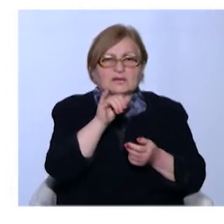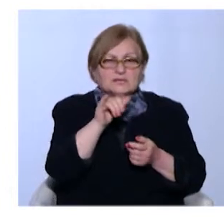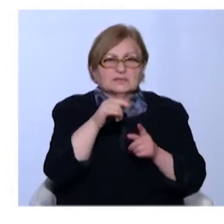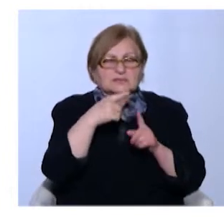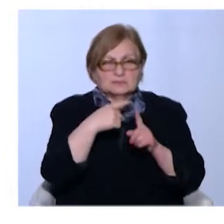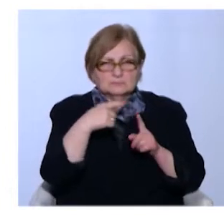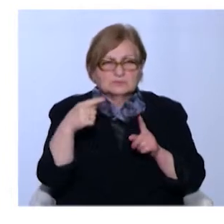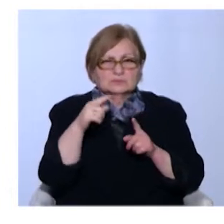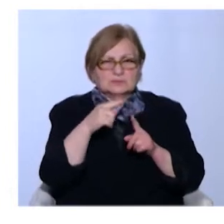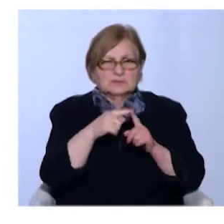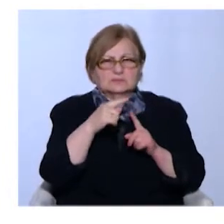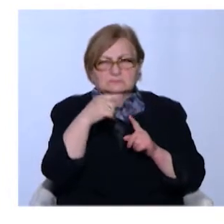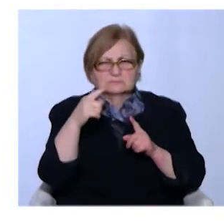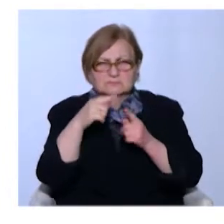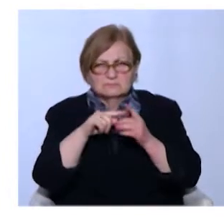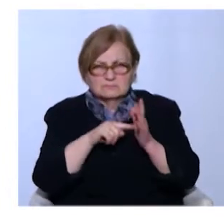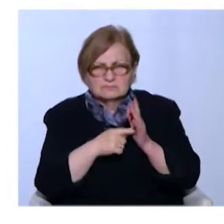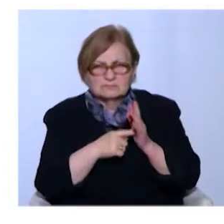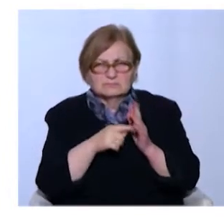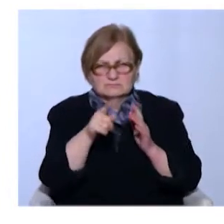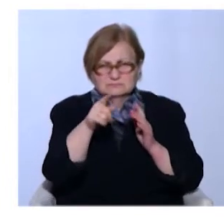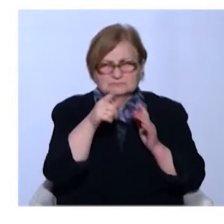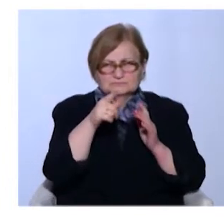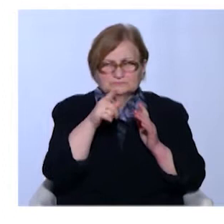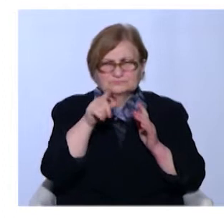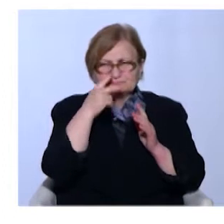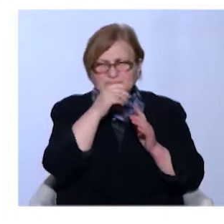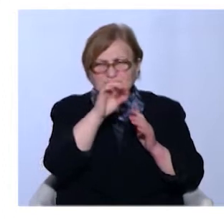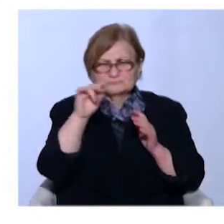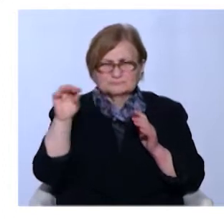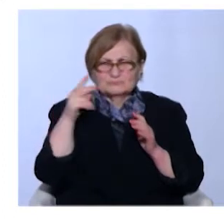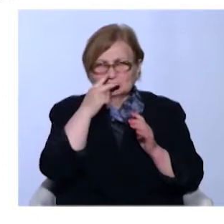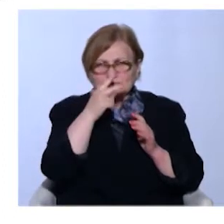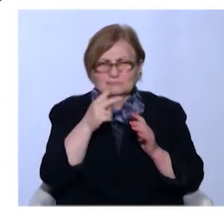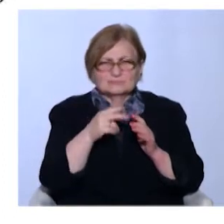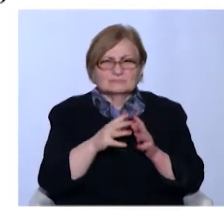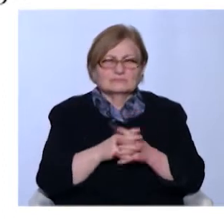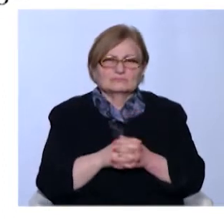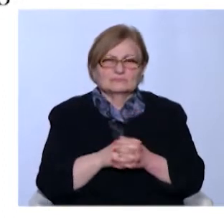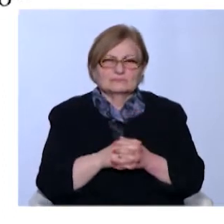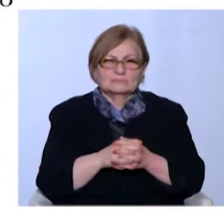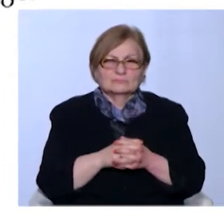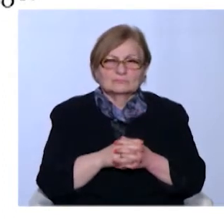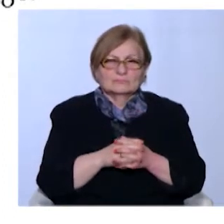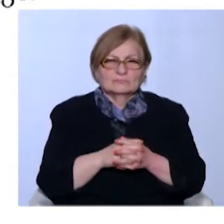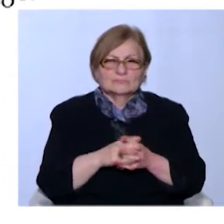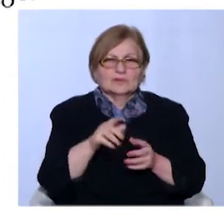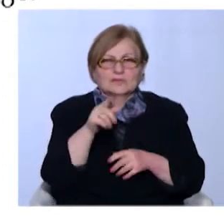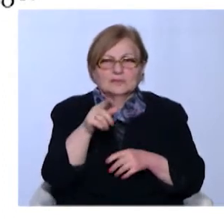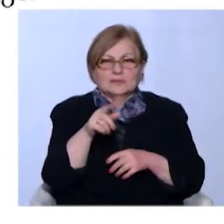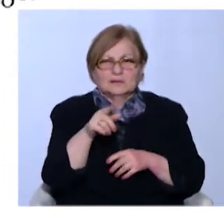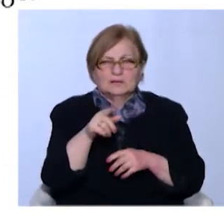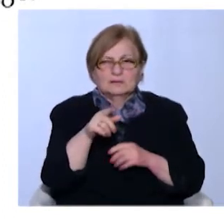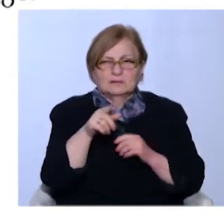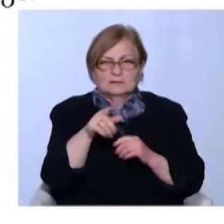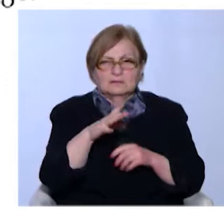y-y1 უდრის x-x1 გამრავლებული y2-y1 შეფარდებული x2-x1-თან და მოდი აქ x1 და y1